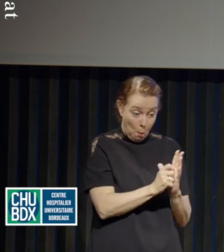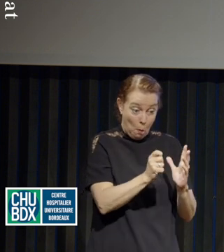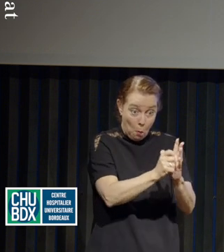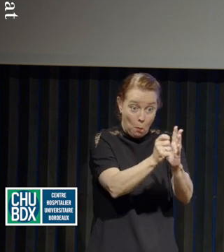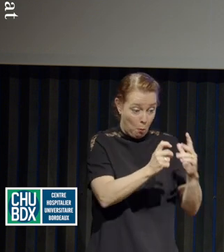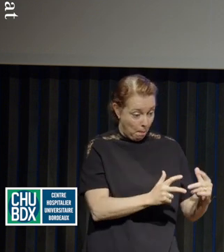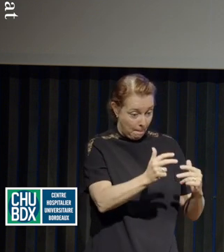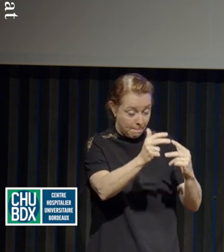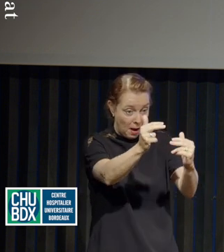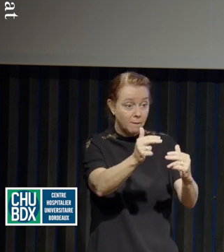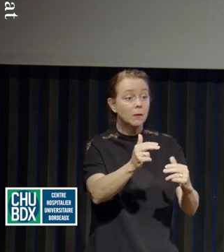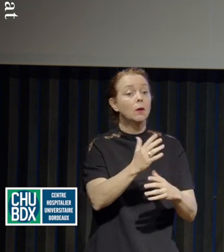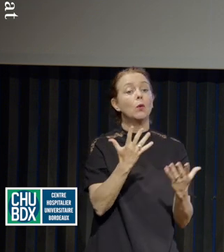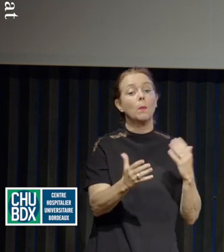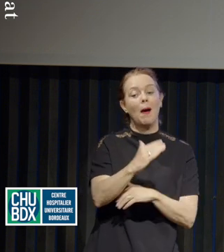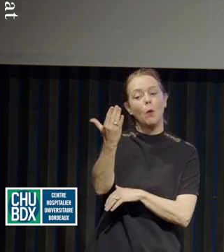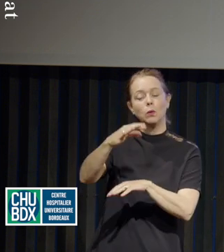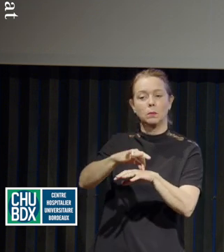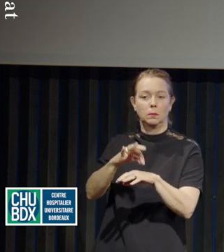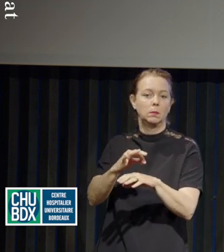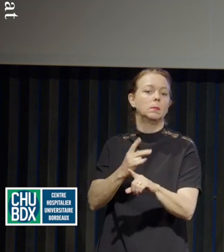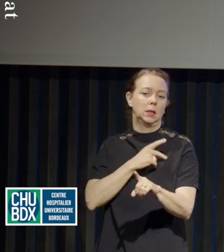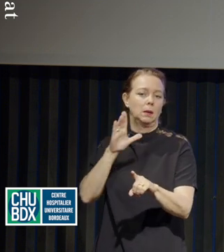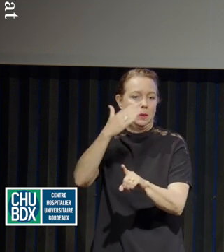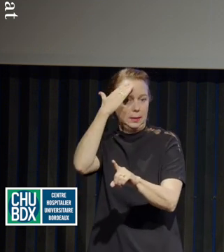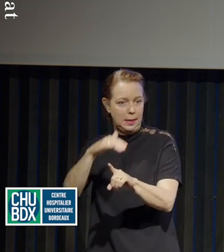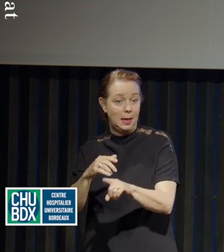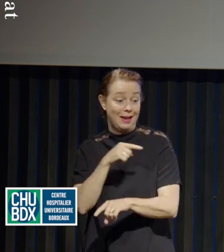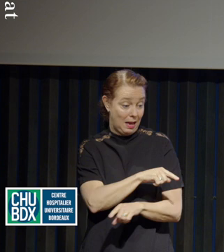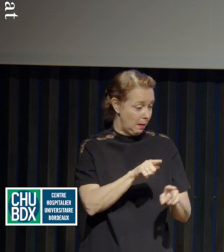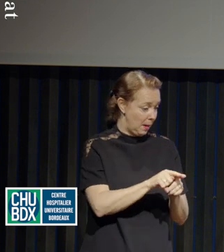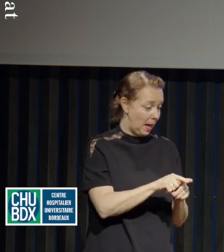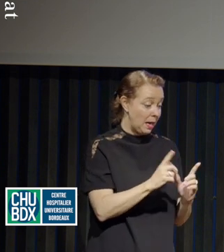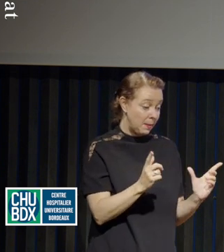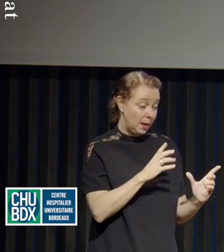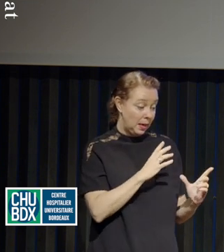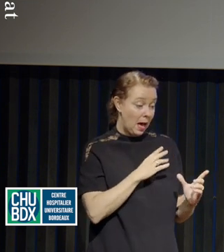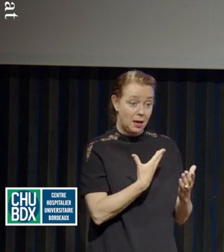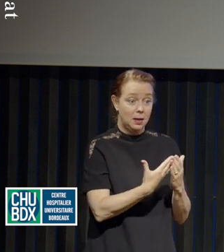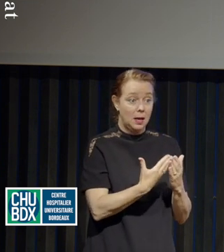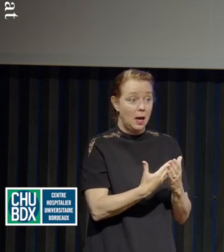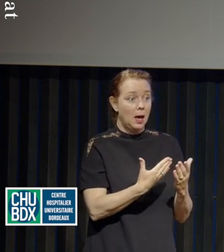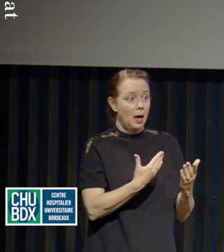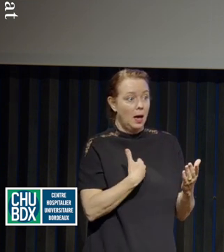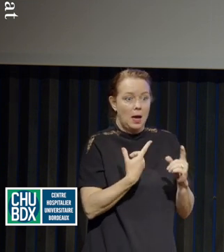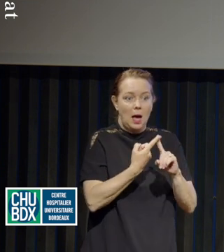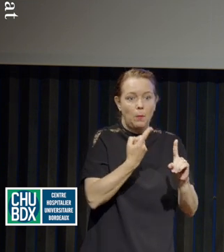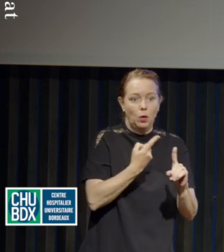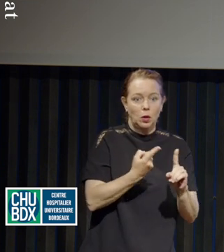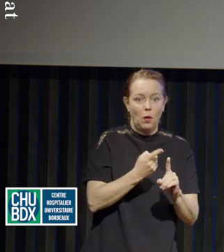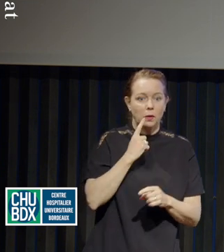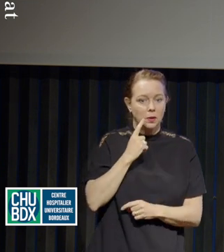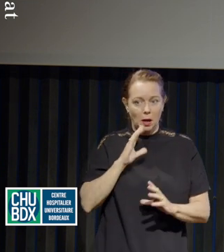autres pathologies qu'on connaît dans d'autres disciplines médicales. Et finalement, ces différents points vont être autant de points